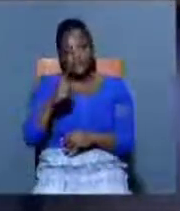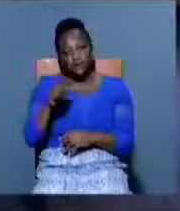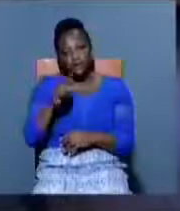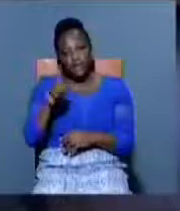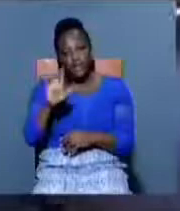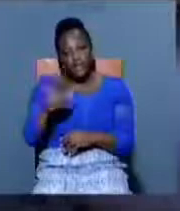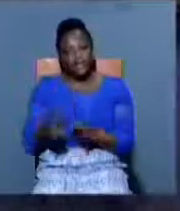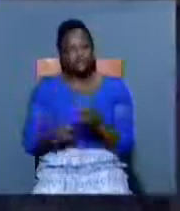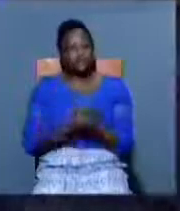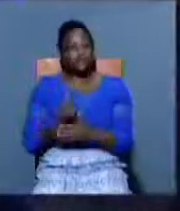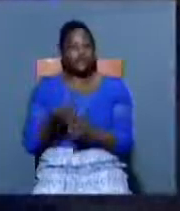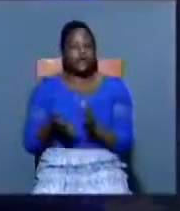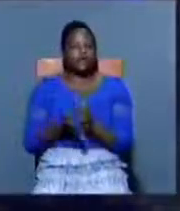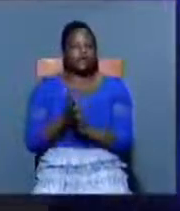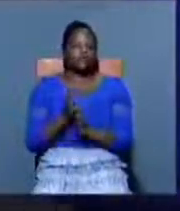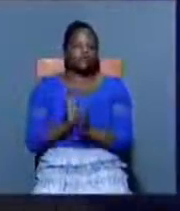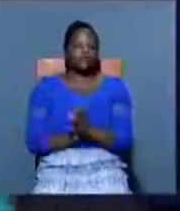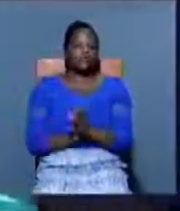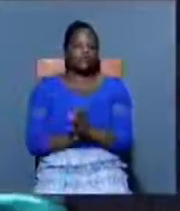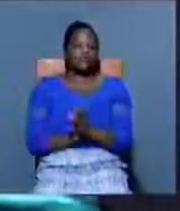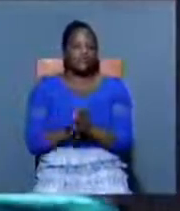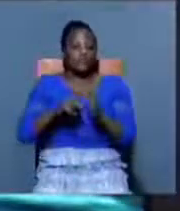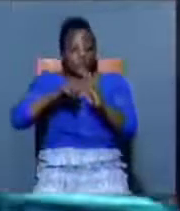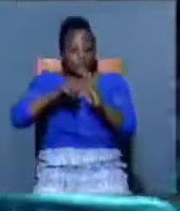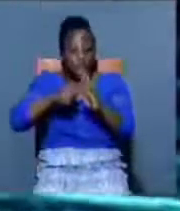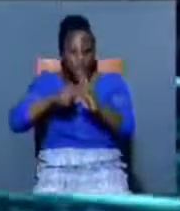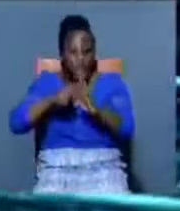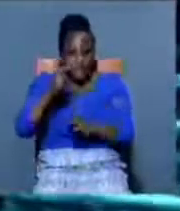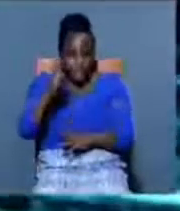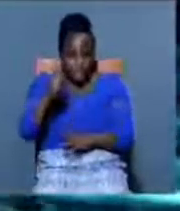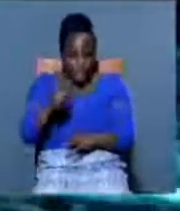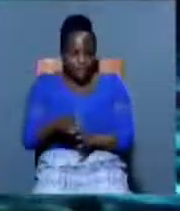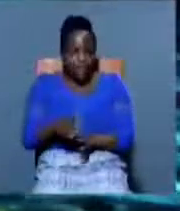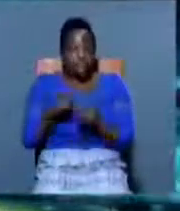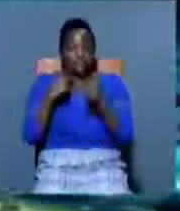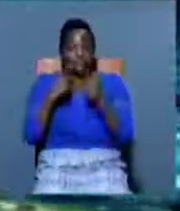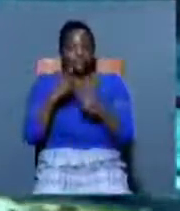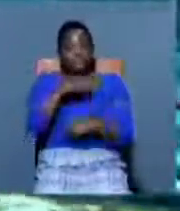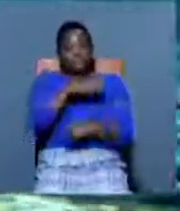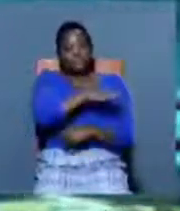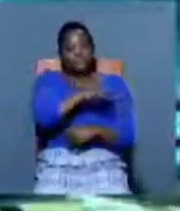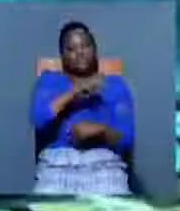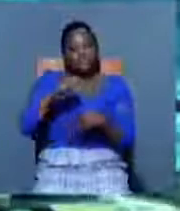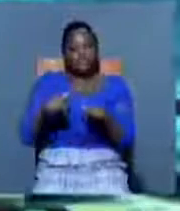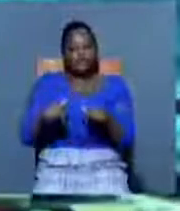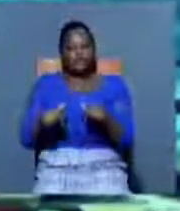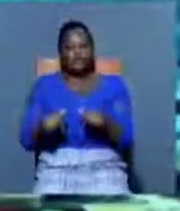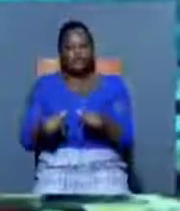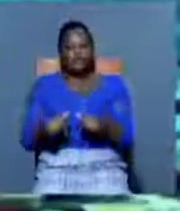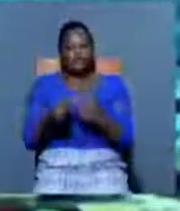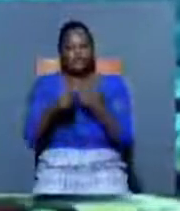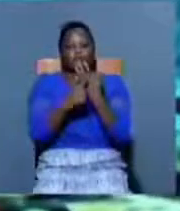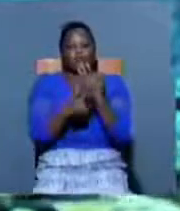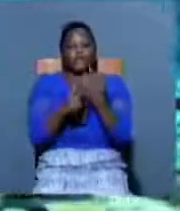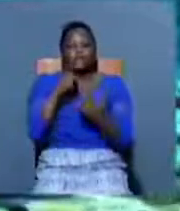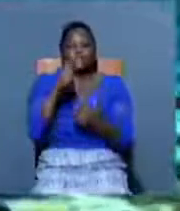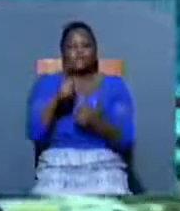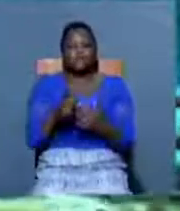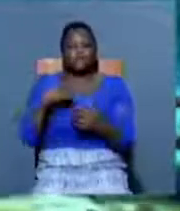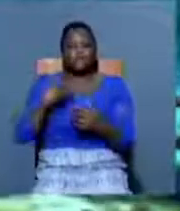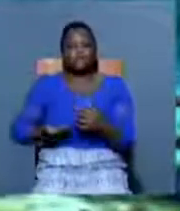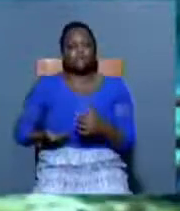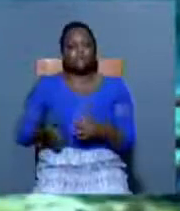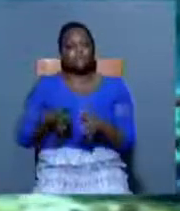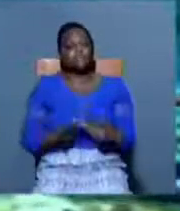nataka niende kwenye kipengele cha pili ambacho nakisema jioni ya leo. Biblia inaposema mwanamke utazaa kwa